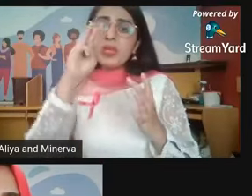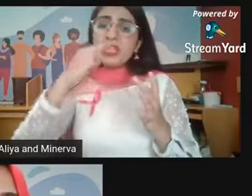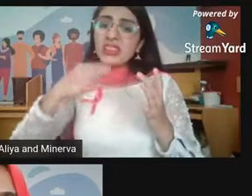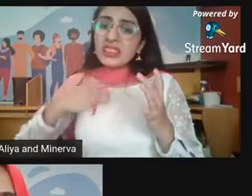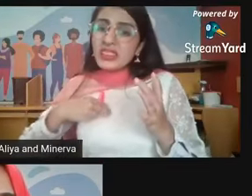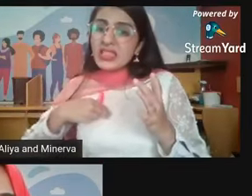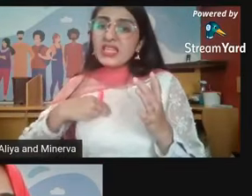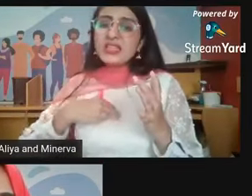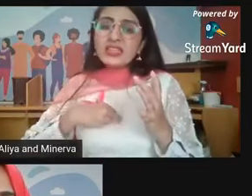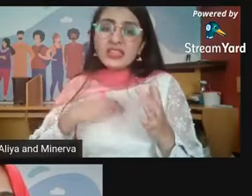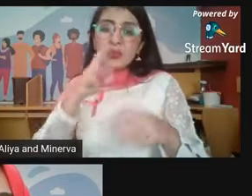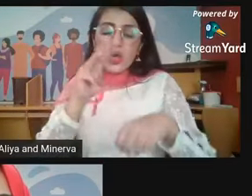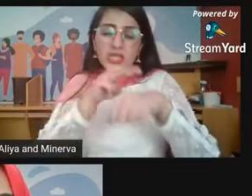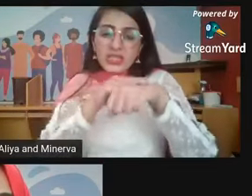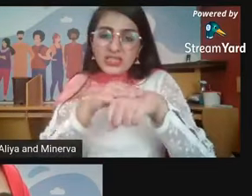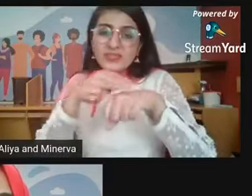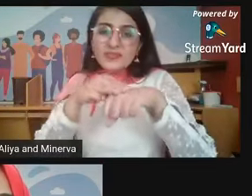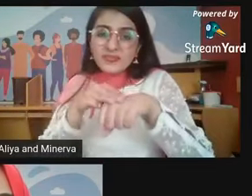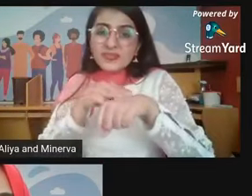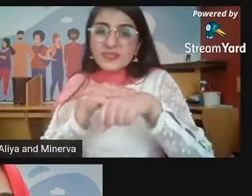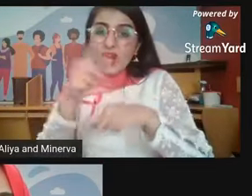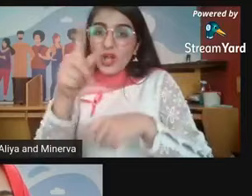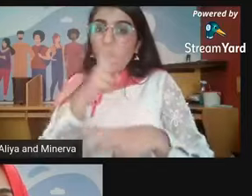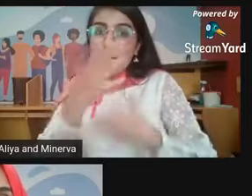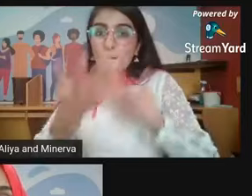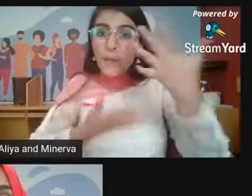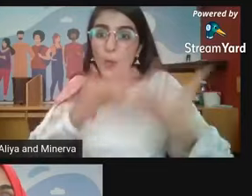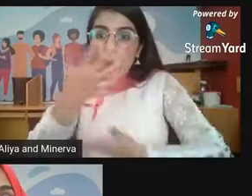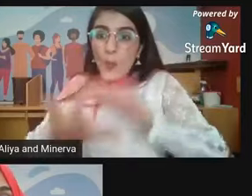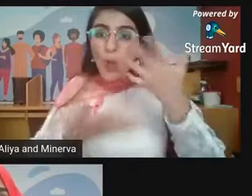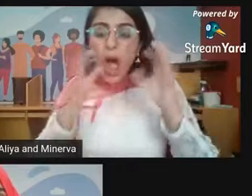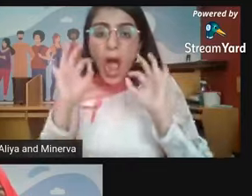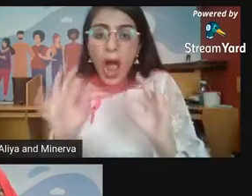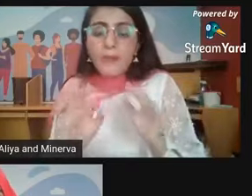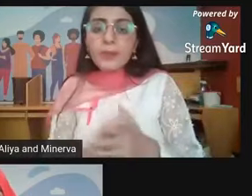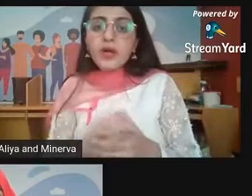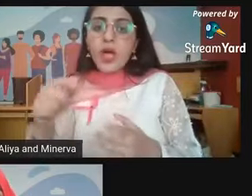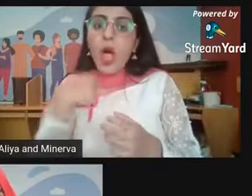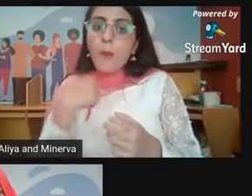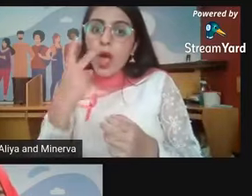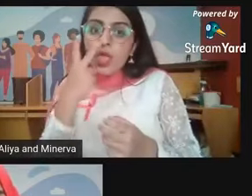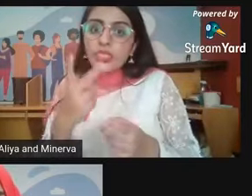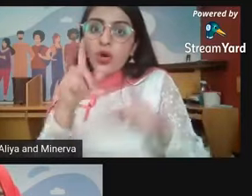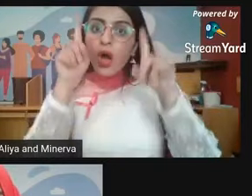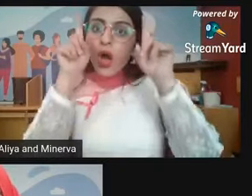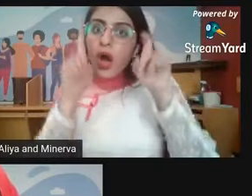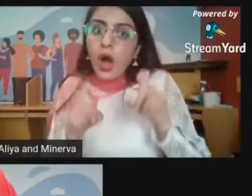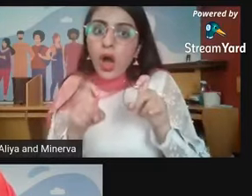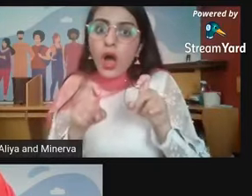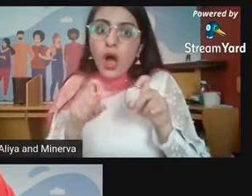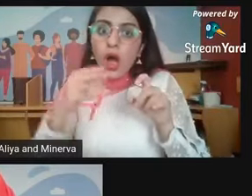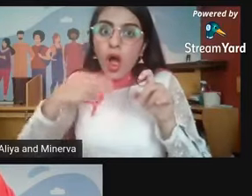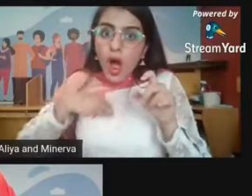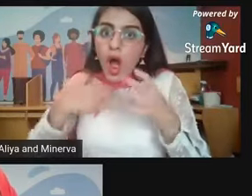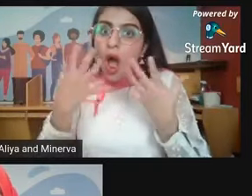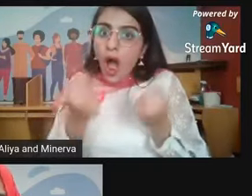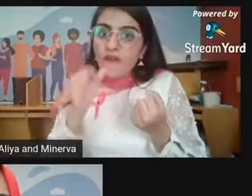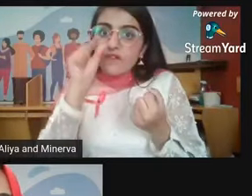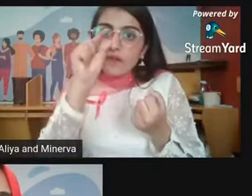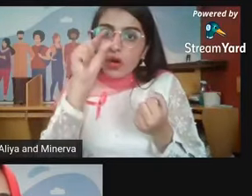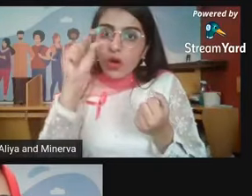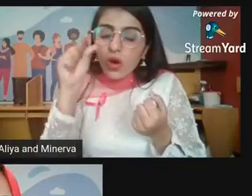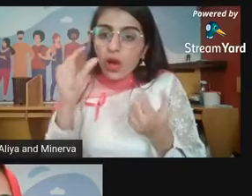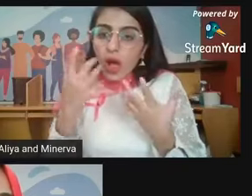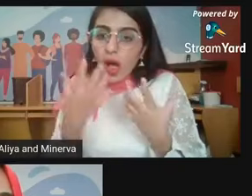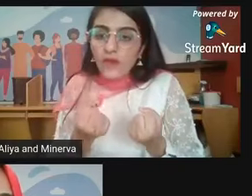का जो मोशन आपका मूवमेंट है जो भी डॉक्टर ने आपको पूरा एक्सप्लेन किया है उससे मैंने एग्जामिन किया एंड देयर वाज इट वाज लंप ओवर देयर